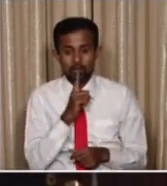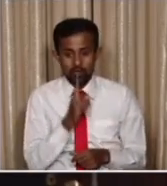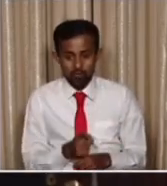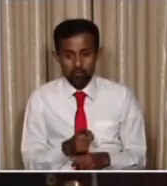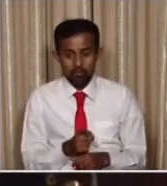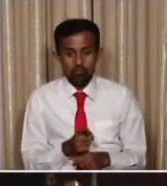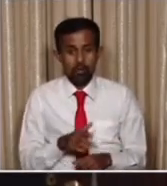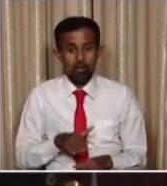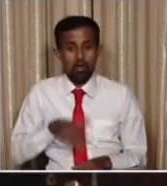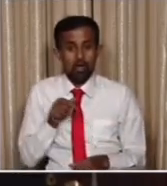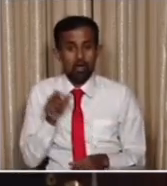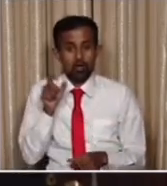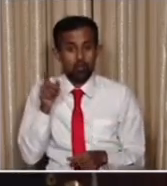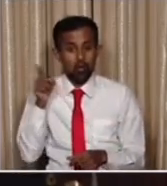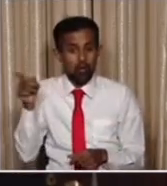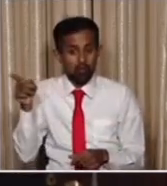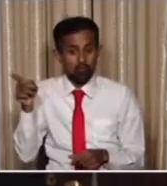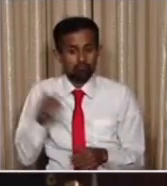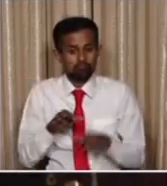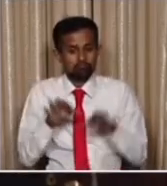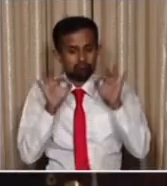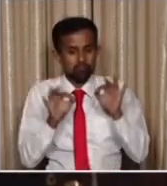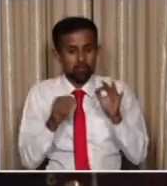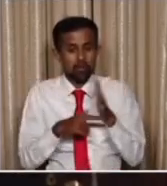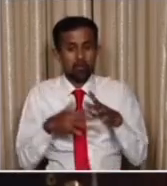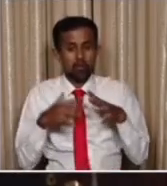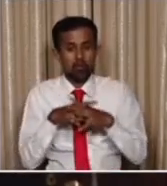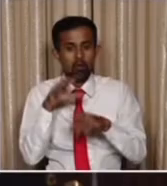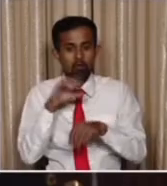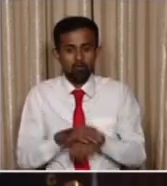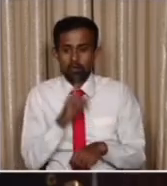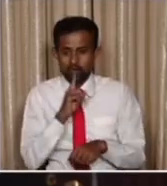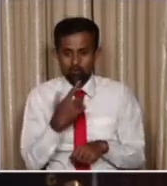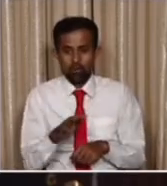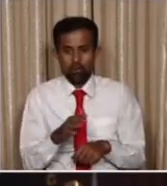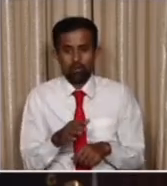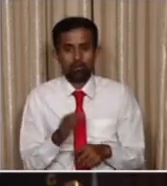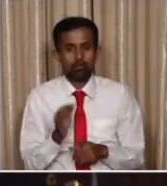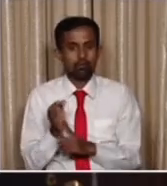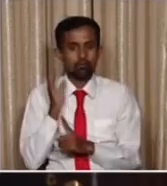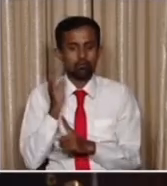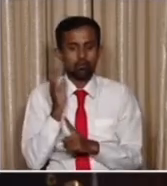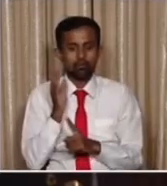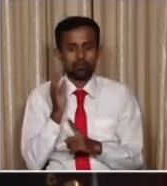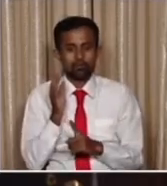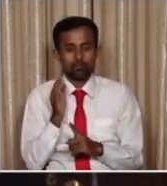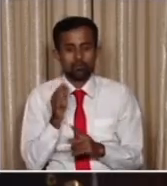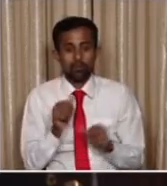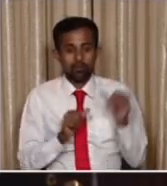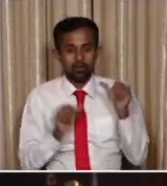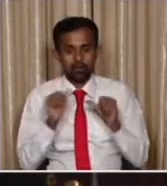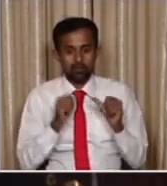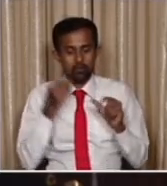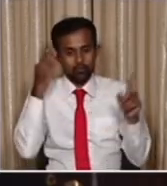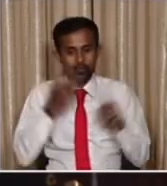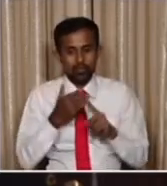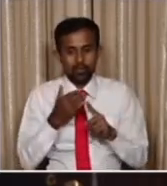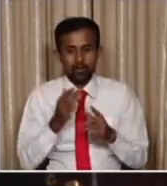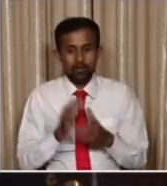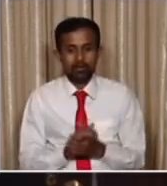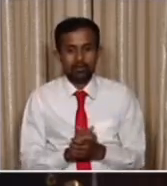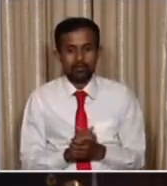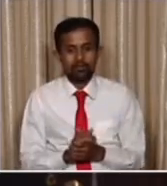මේකේ මහමොළ කාර්යය පිළිබඳව හරියට නීති ඉදිරියට ගේන්න කියලා. සභාපතිතුමනි මේ ඖෂධය පිළිබඳව ඔබ කල්පනා